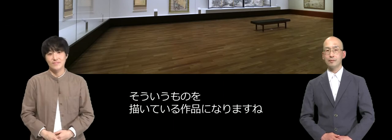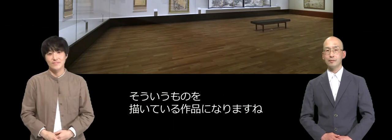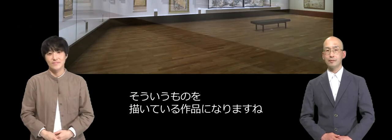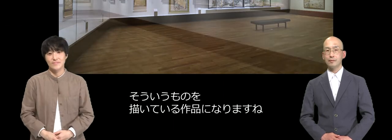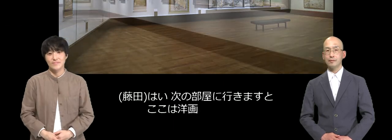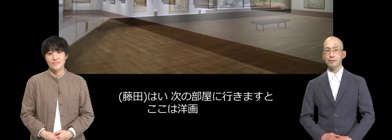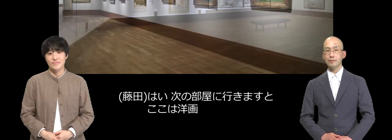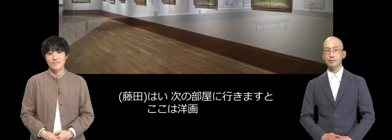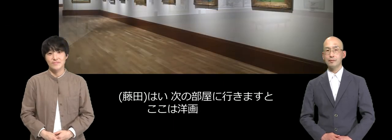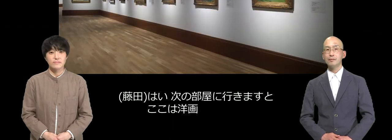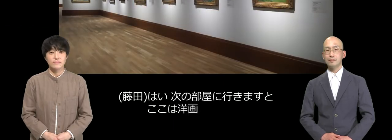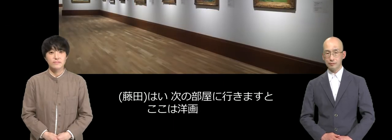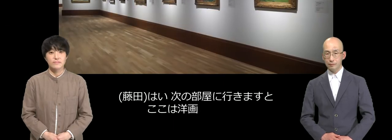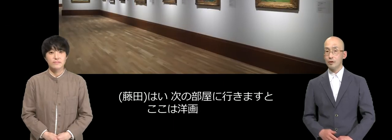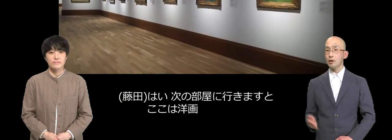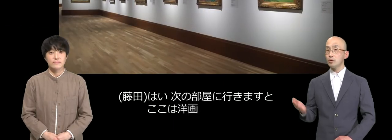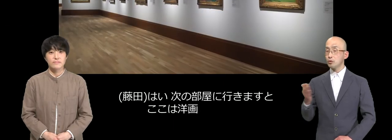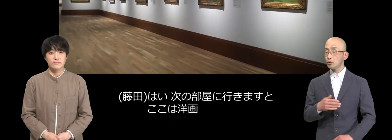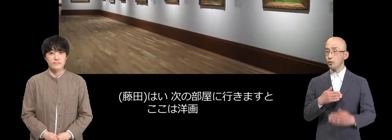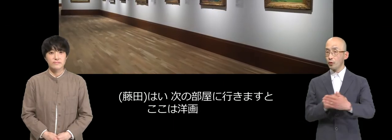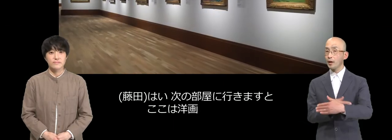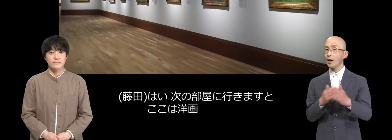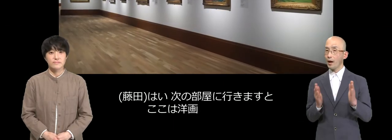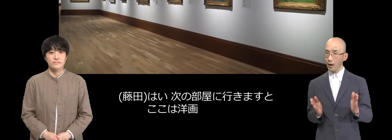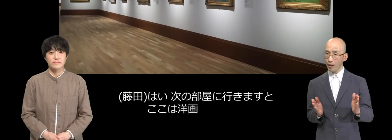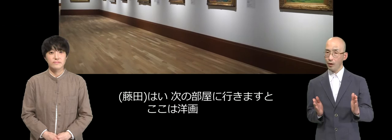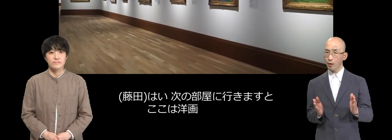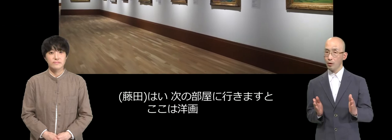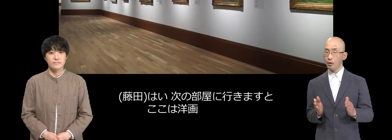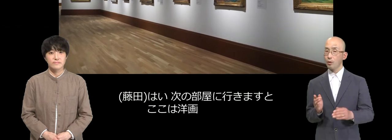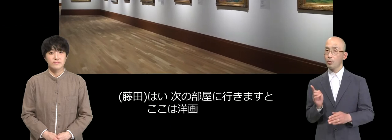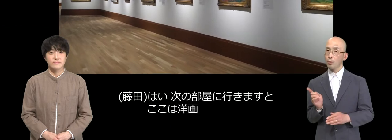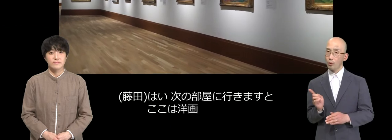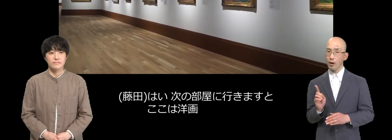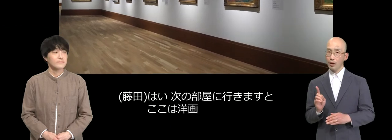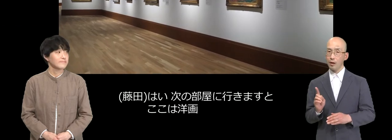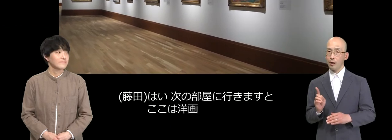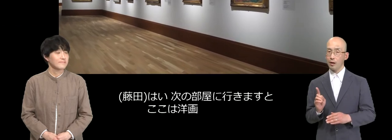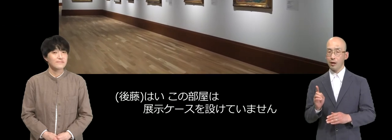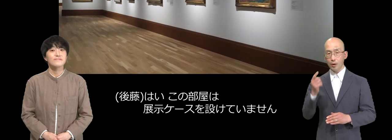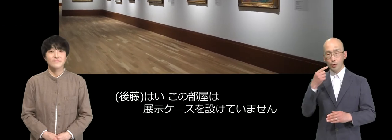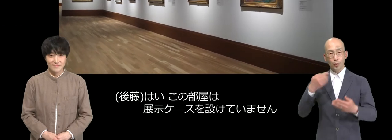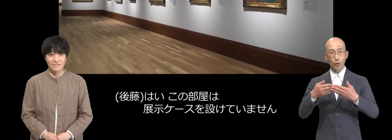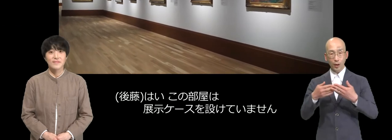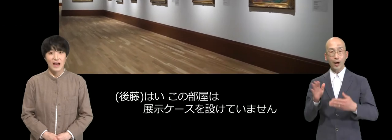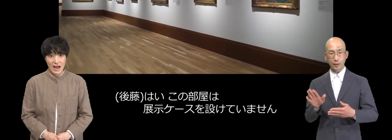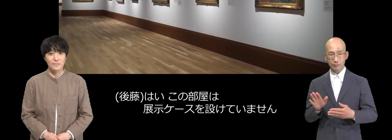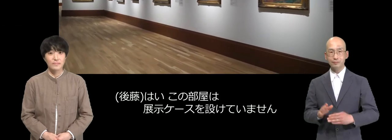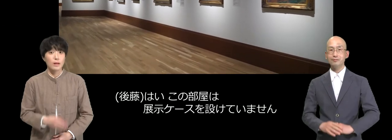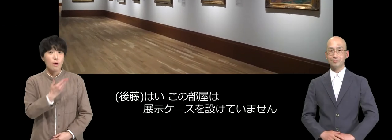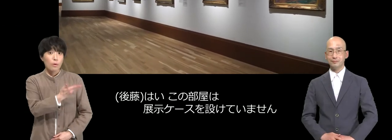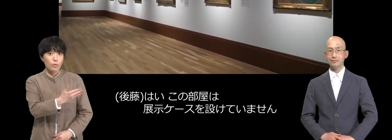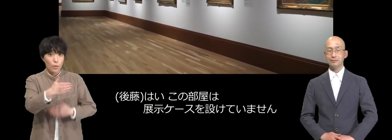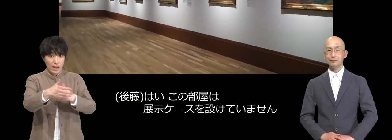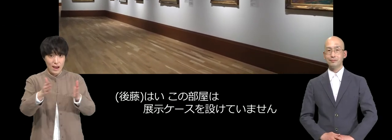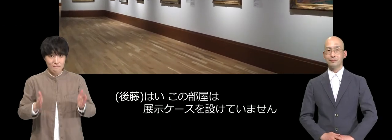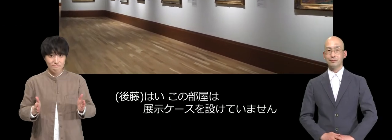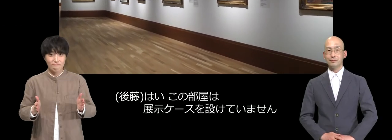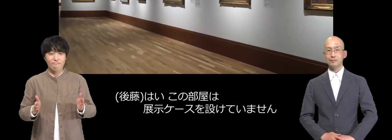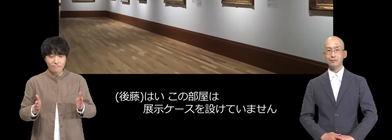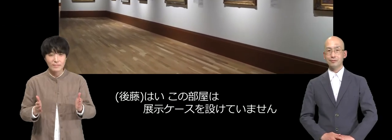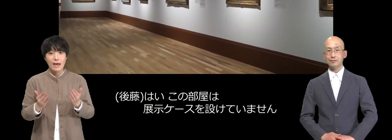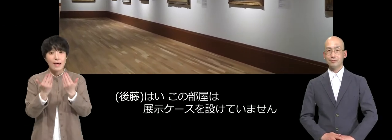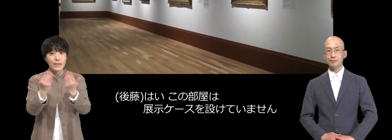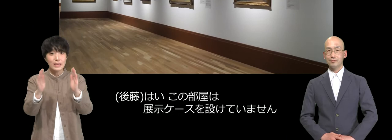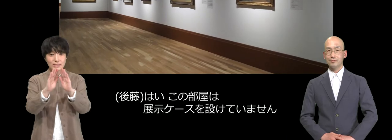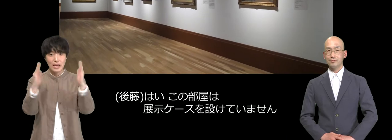ねはい次の部屋に行きますここは背腰がはいこの部屋は展示ケースを設けて